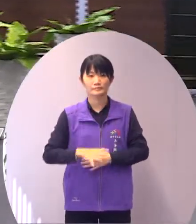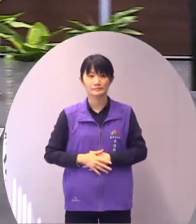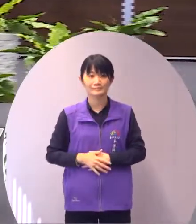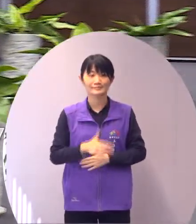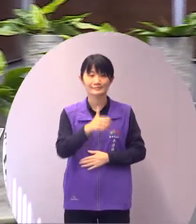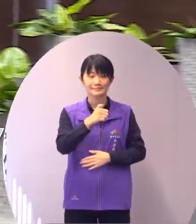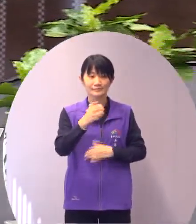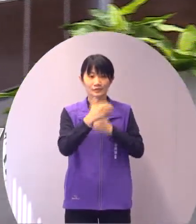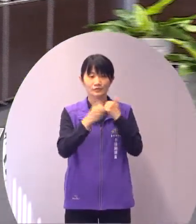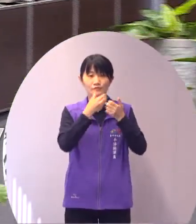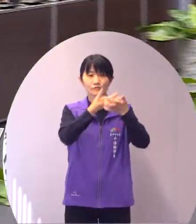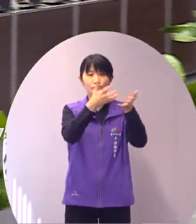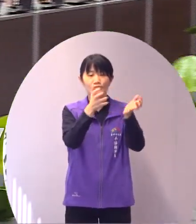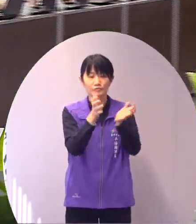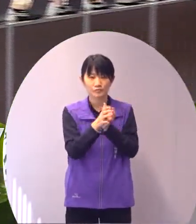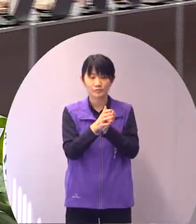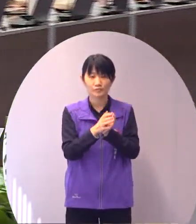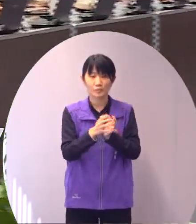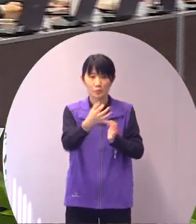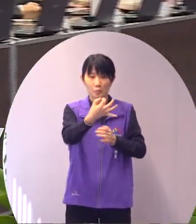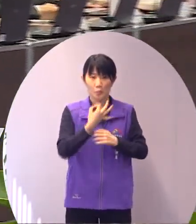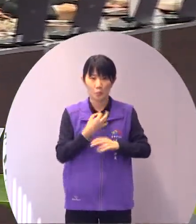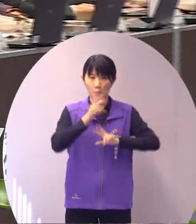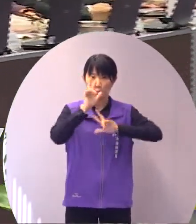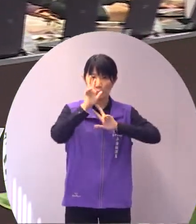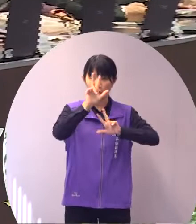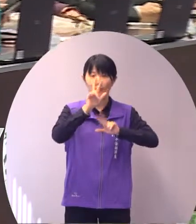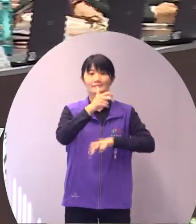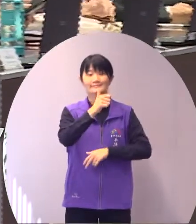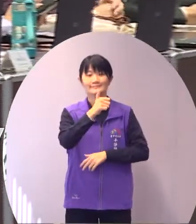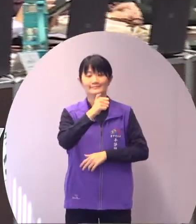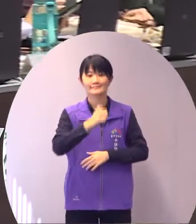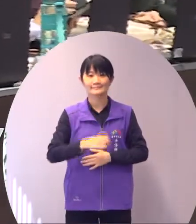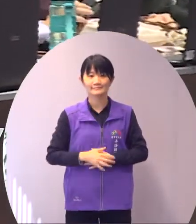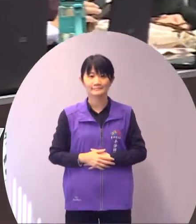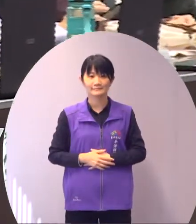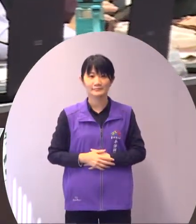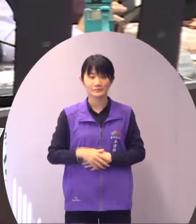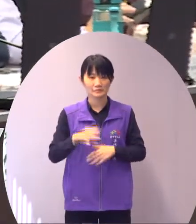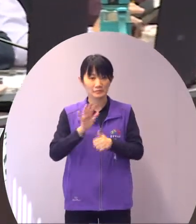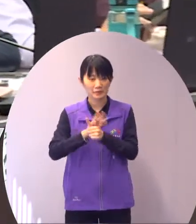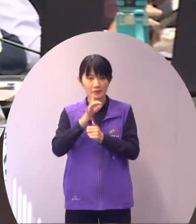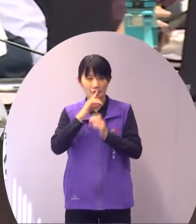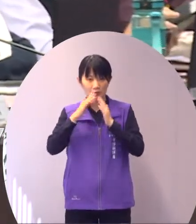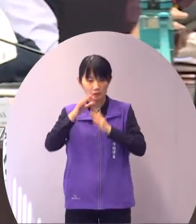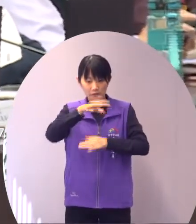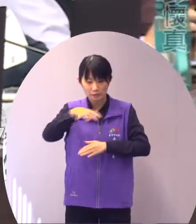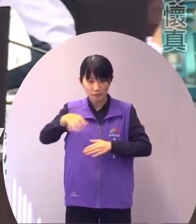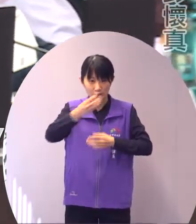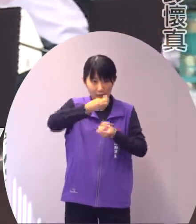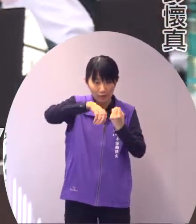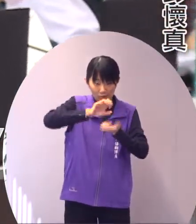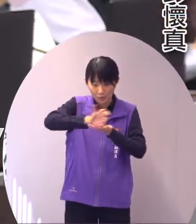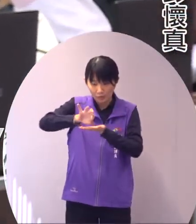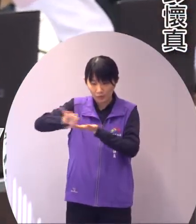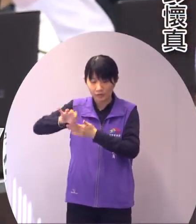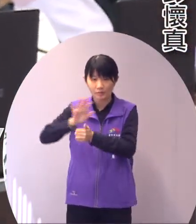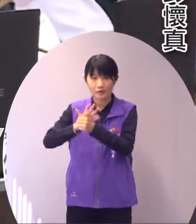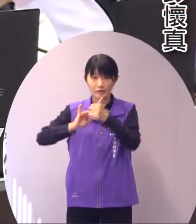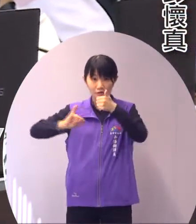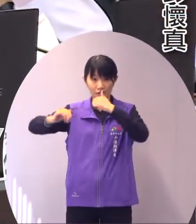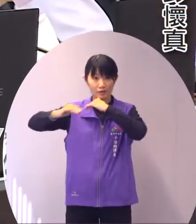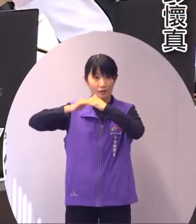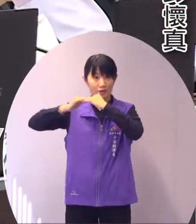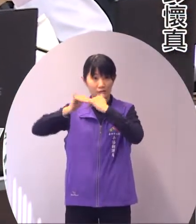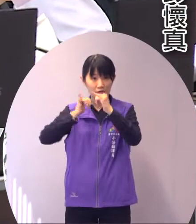感谢卫福部呢这个全额给我们这笔的经费，我们可以在各地呢来推广性别平等的这